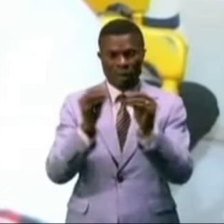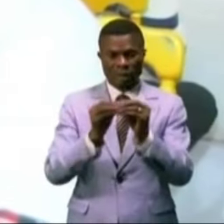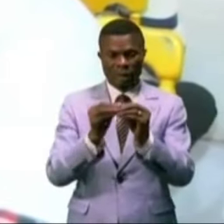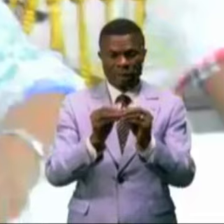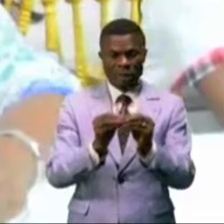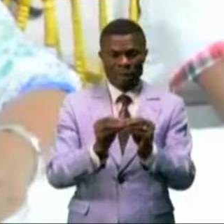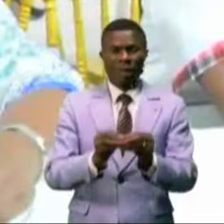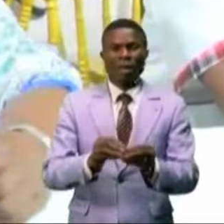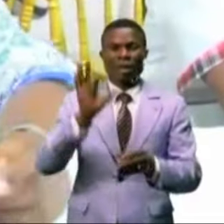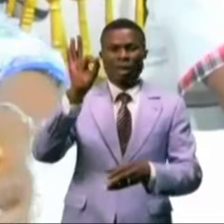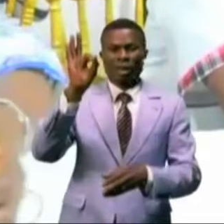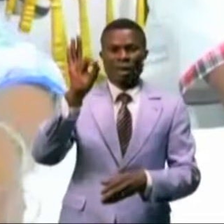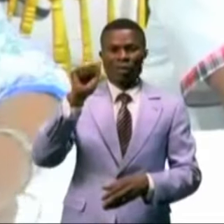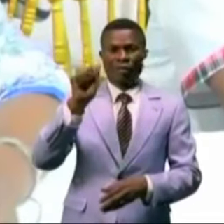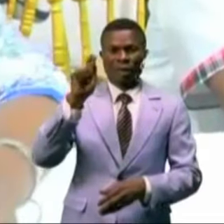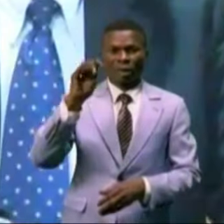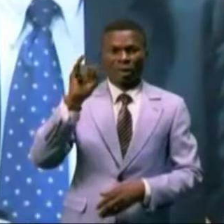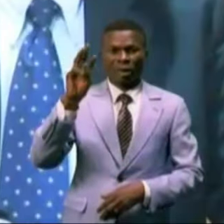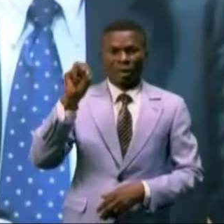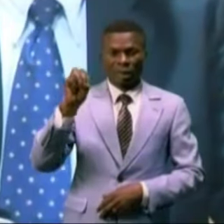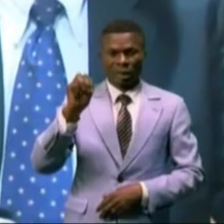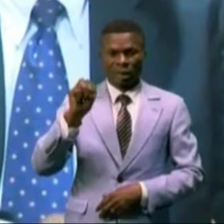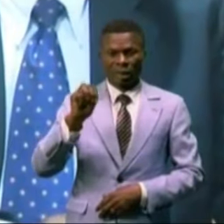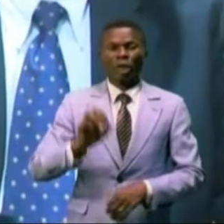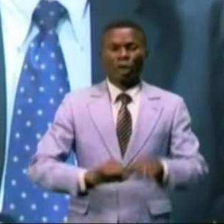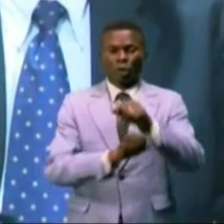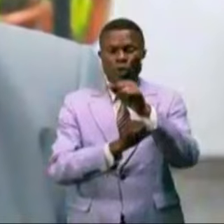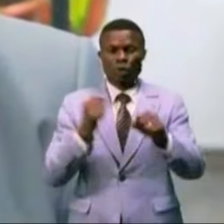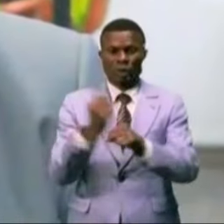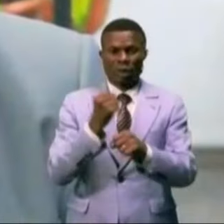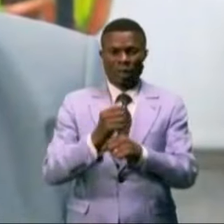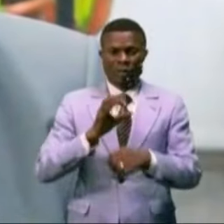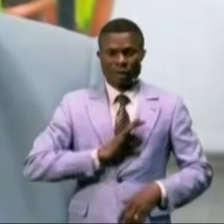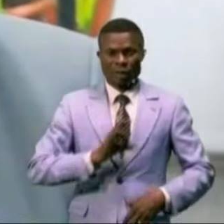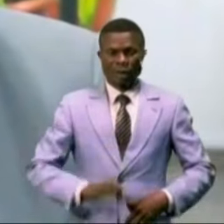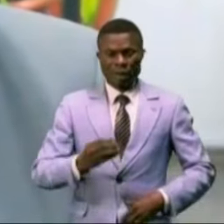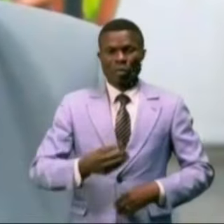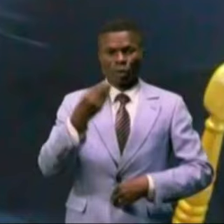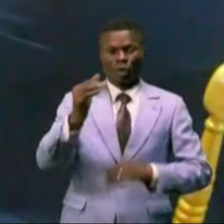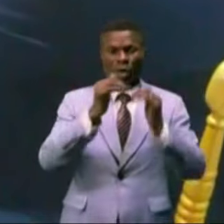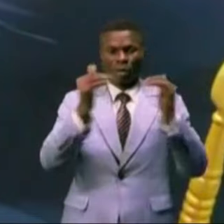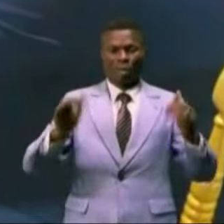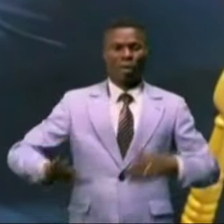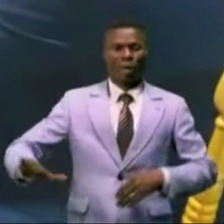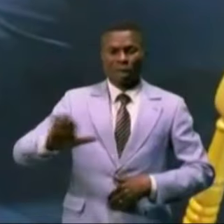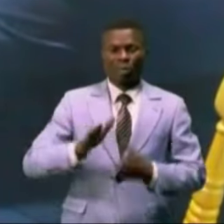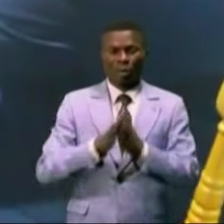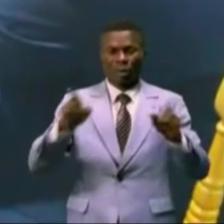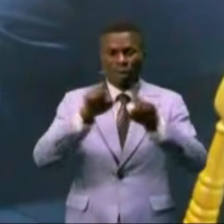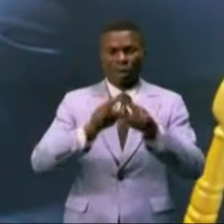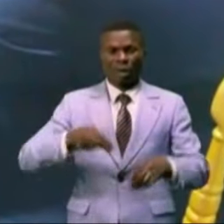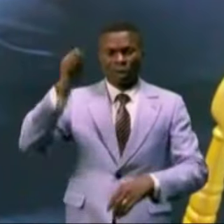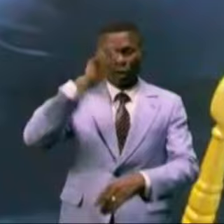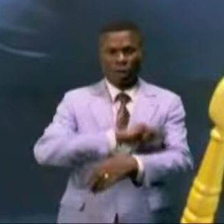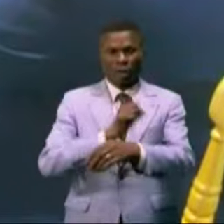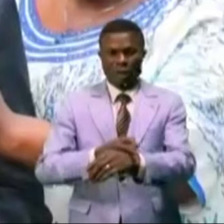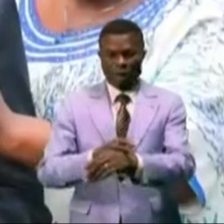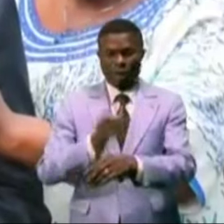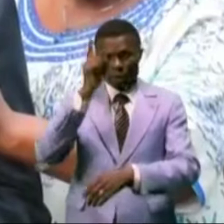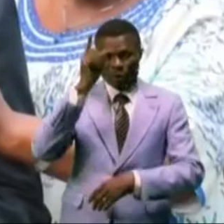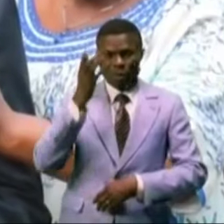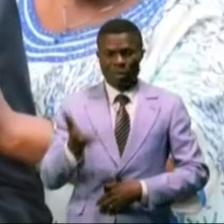salle Fatima de la Gombe pour saluer les efforts du chef de l'État dans la pacification du pays en général et du Nord Kivu en